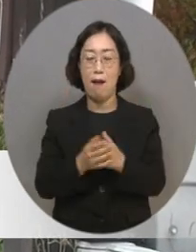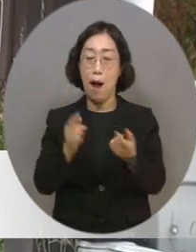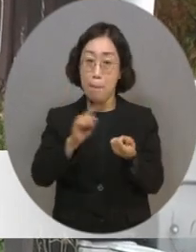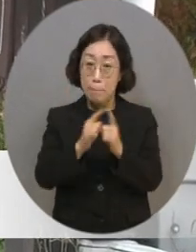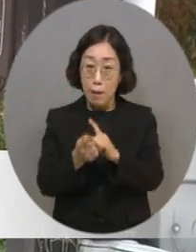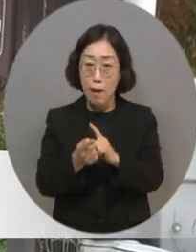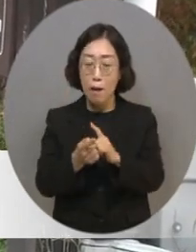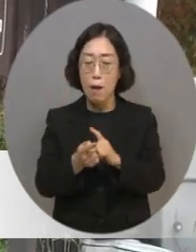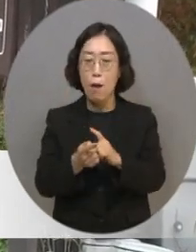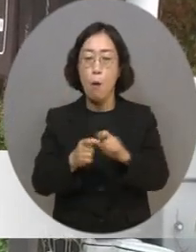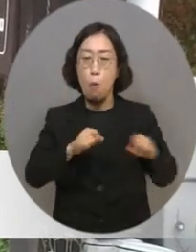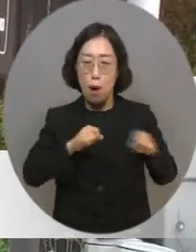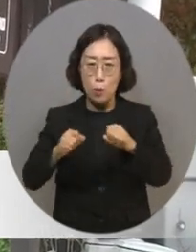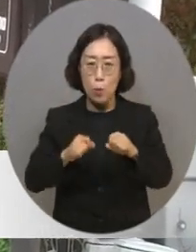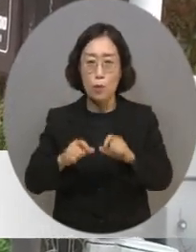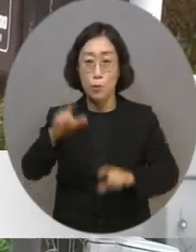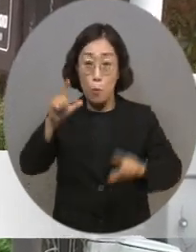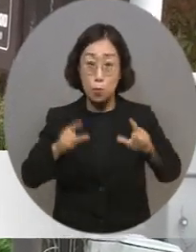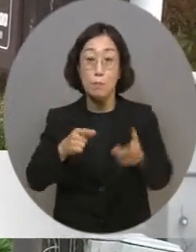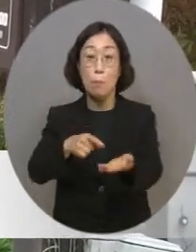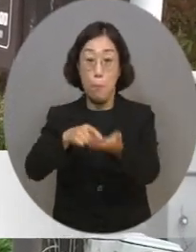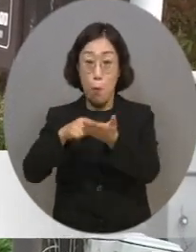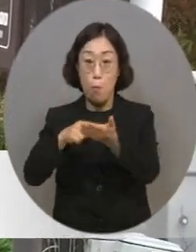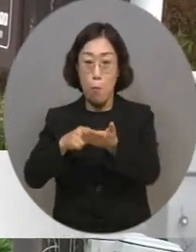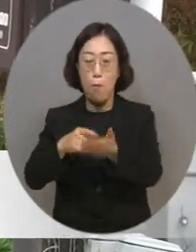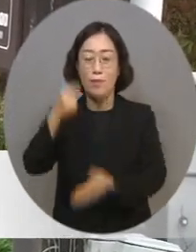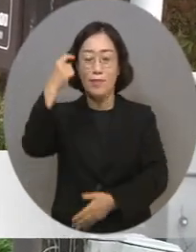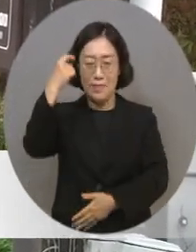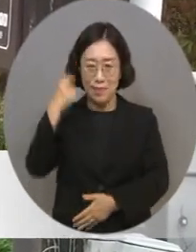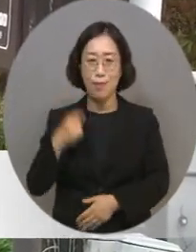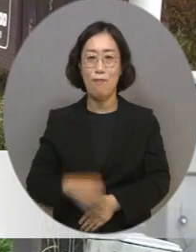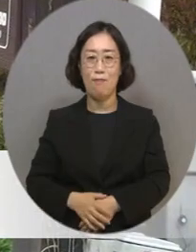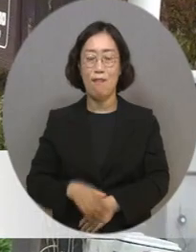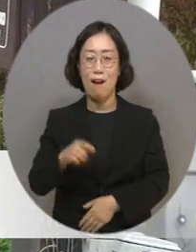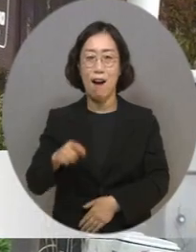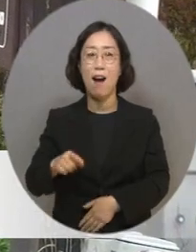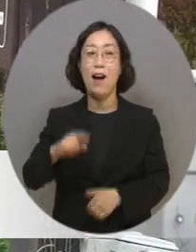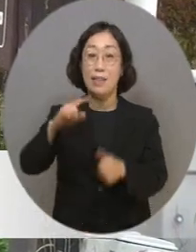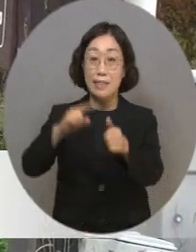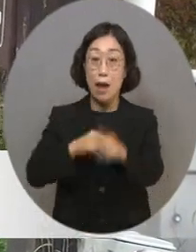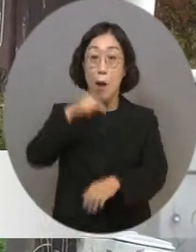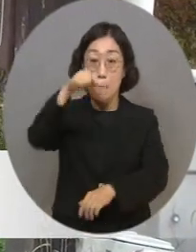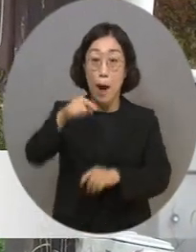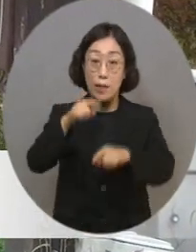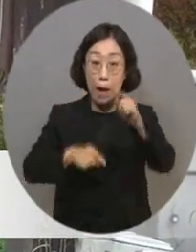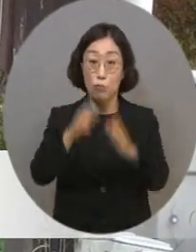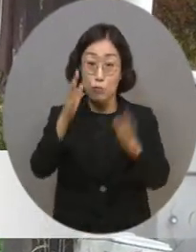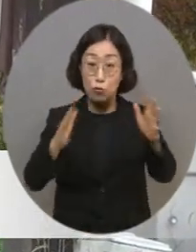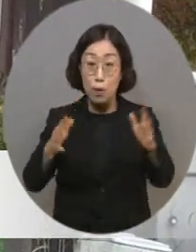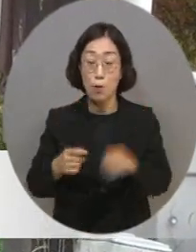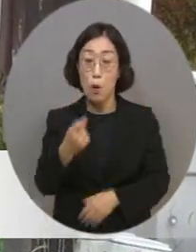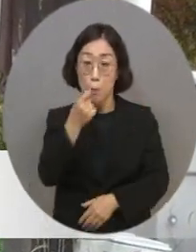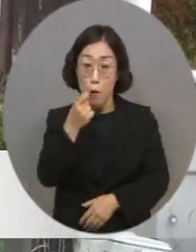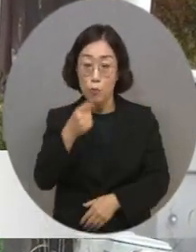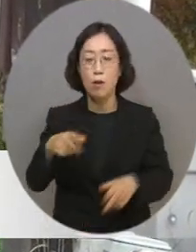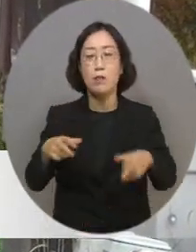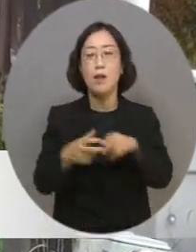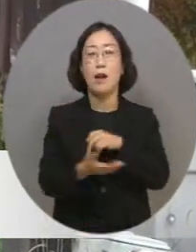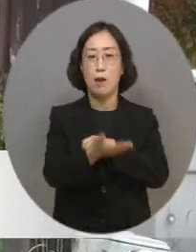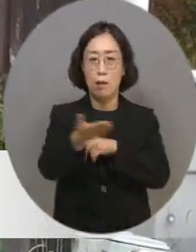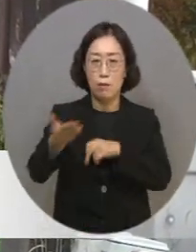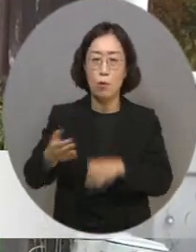해서 같이 활동할 수 있는 이런 부분들이 많이 생기는 걸 저희가 느끼면서 이런 자연과 함께하는 프로그램들이 장애인에게